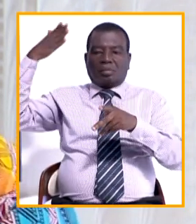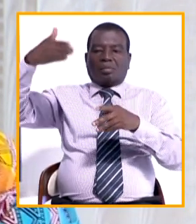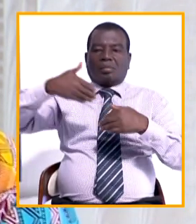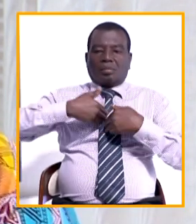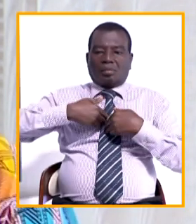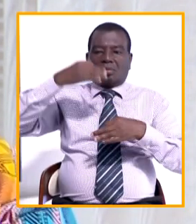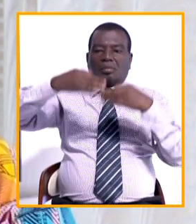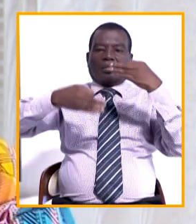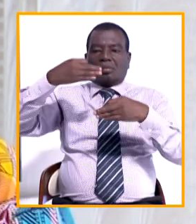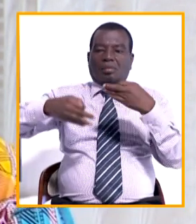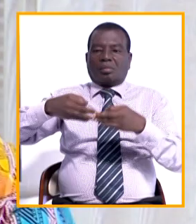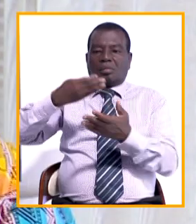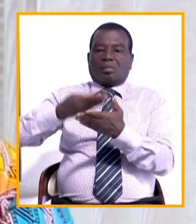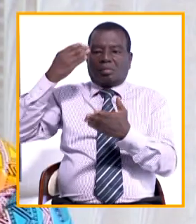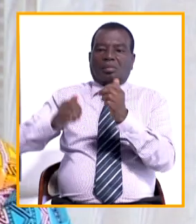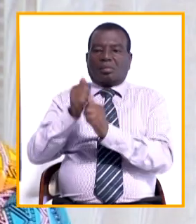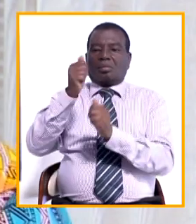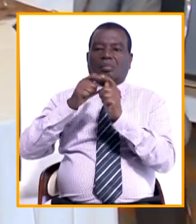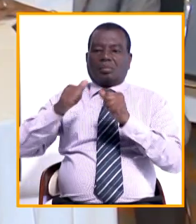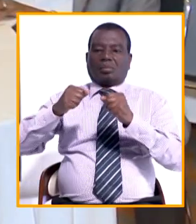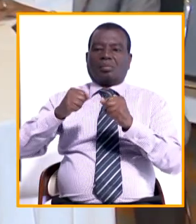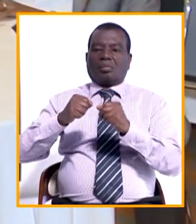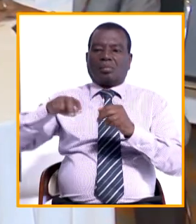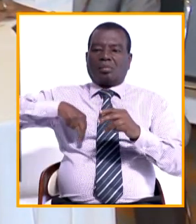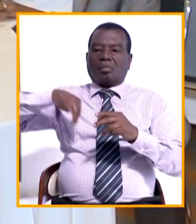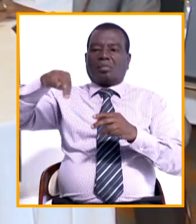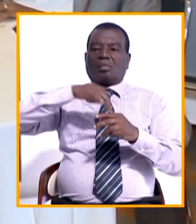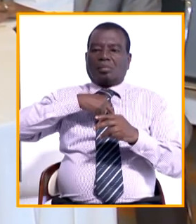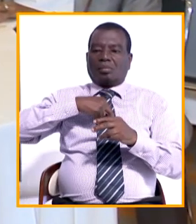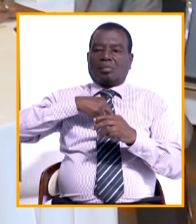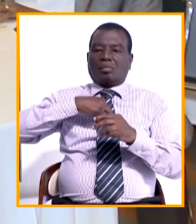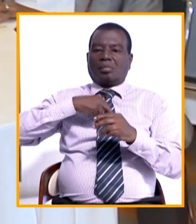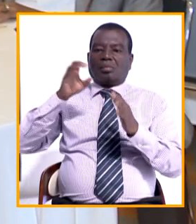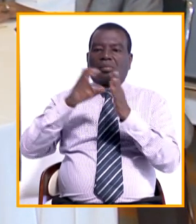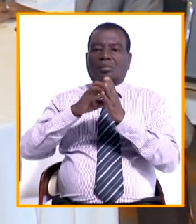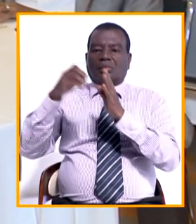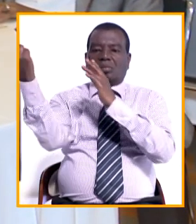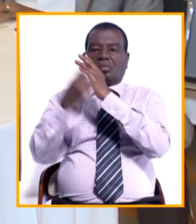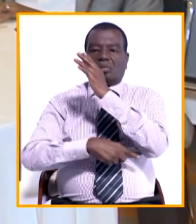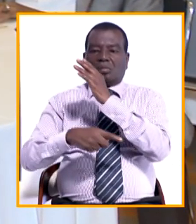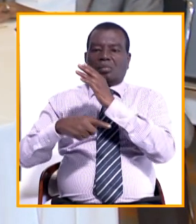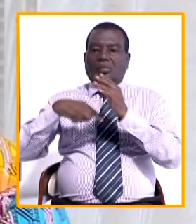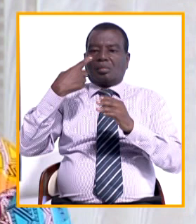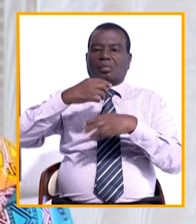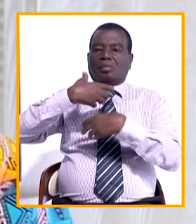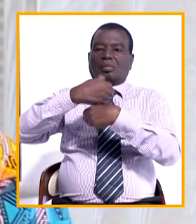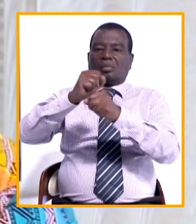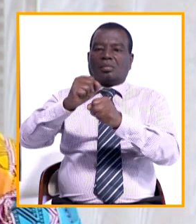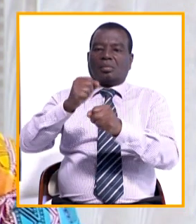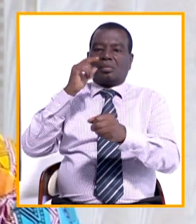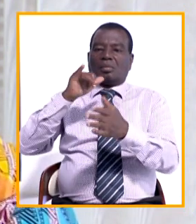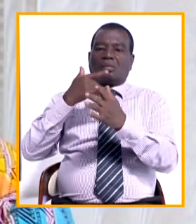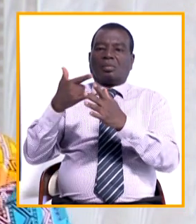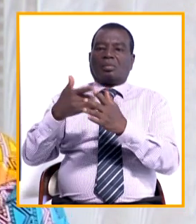justice financière plus efficace. Nous avons un pôle pénal, juridiction financière, qui a été créé. C'est